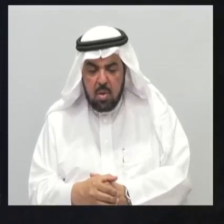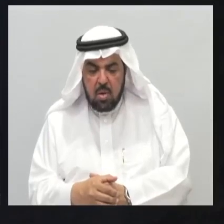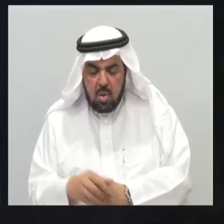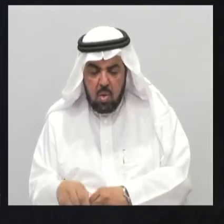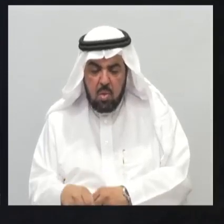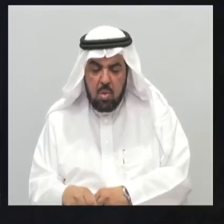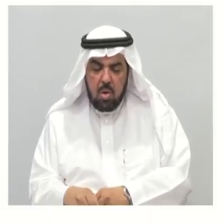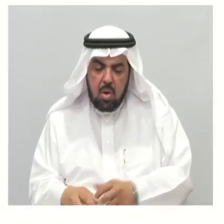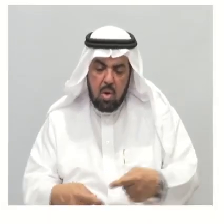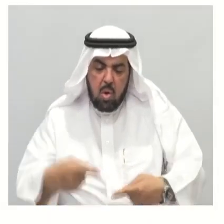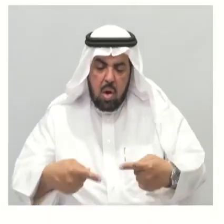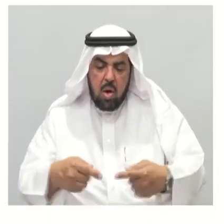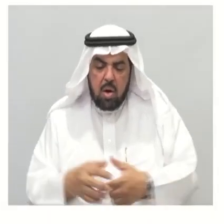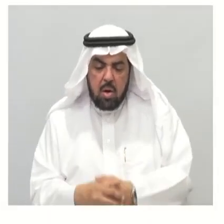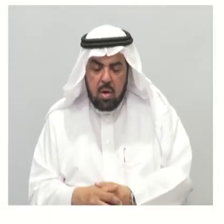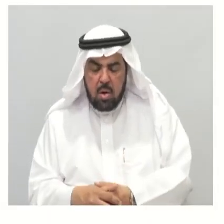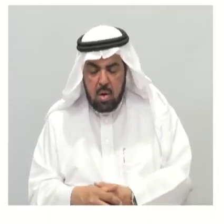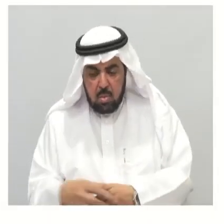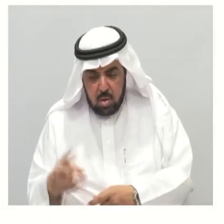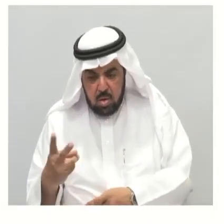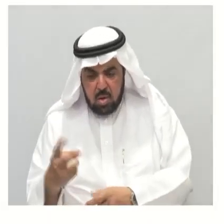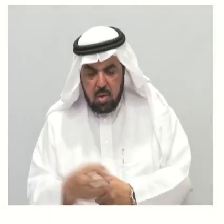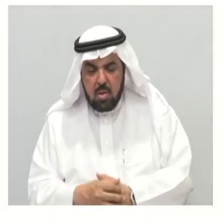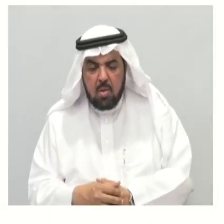اليوم سنقارن بين هذين الاثنين.